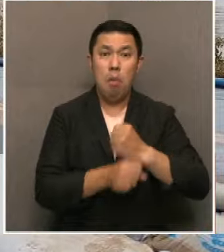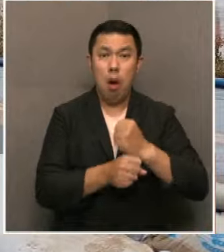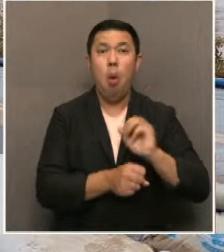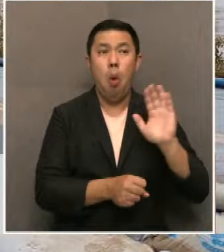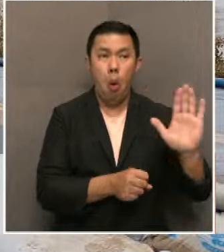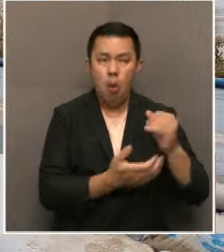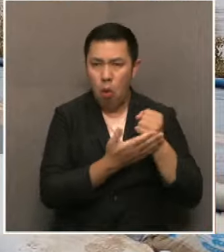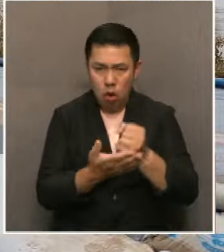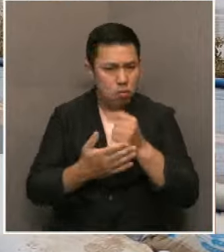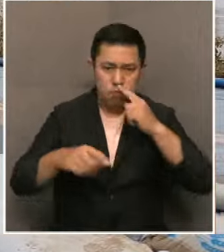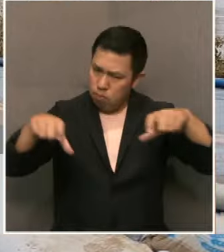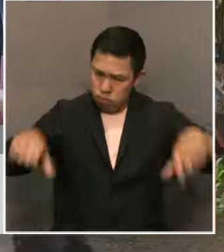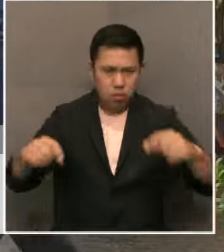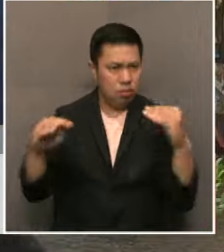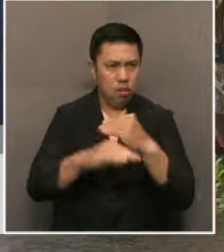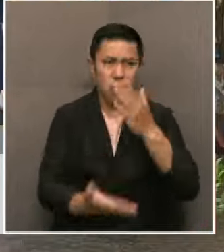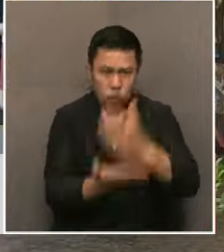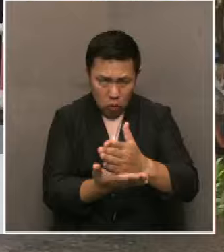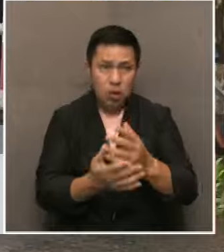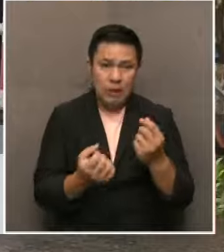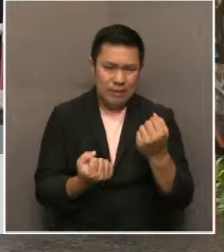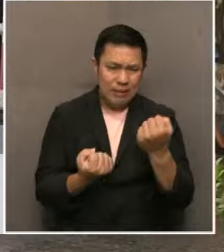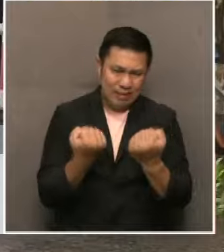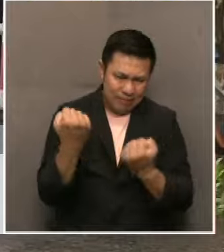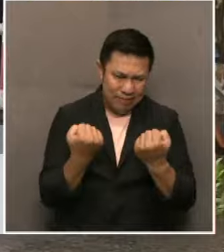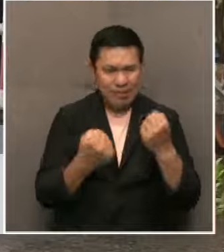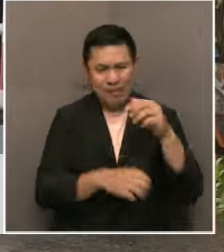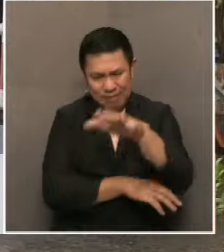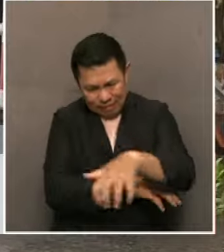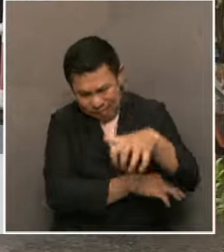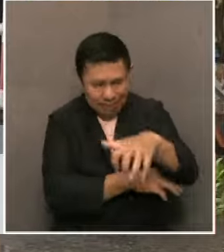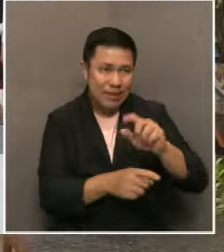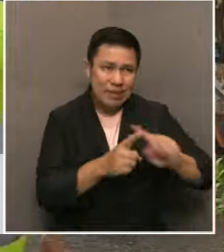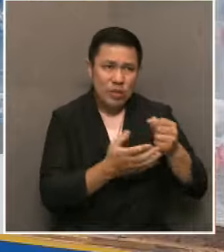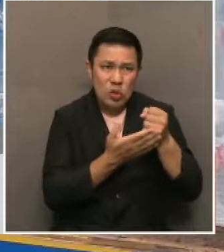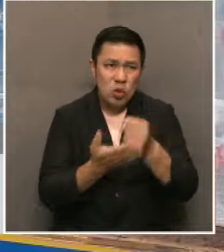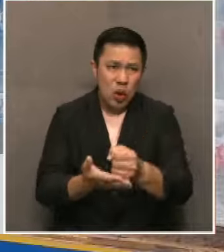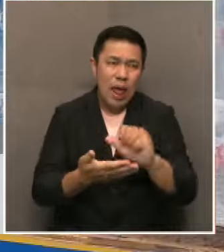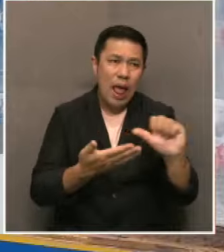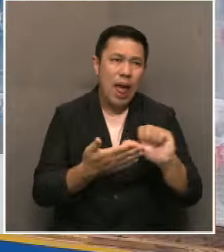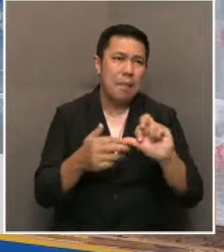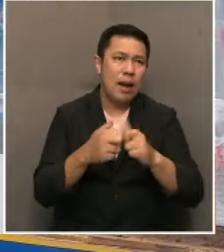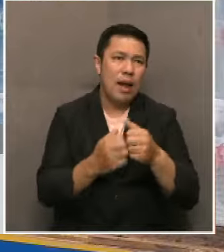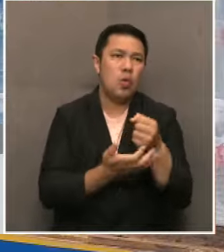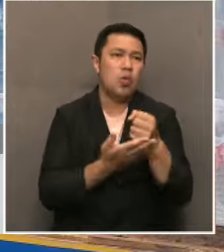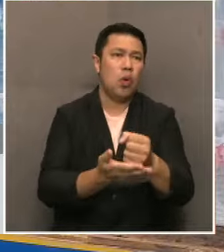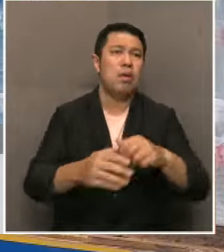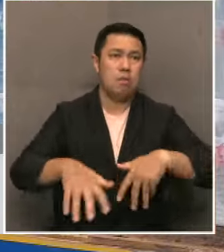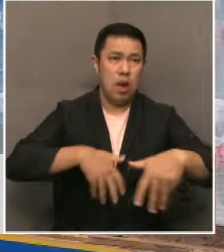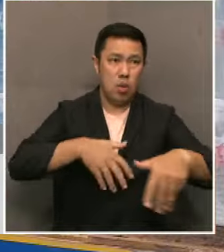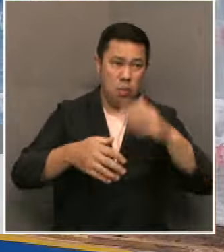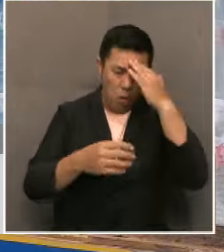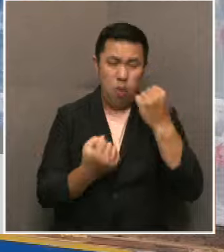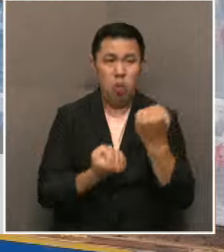างการจราจรพร้อมกับนำเครื่องจักรลงพื้นที่เตรียมหาแนวทางแก้ปัญหาให้กับประชาชนเพื่อให้สัญจ